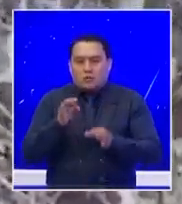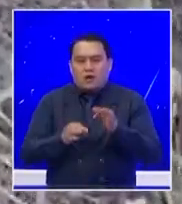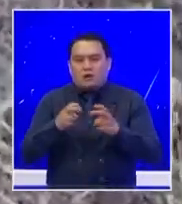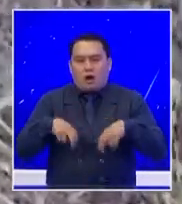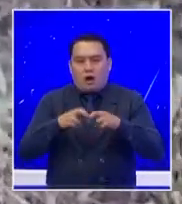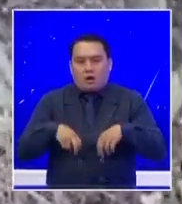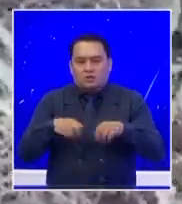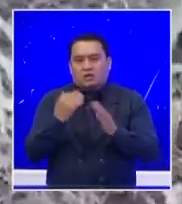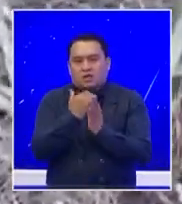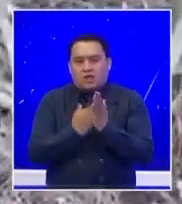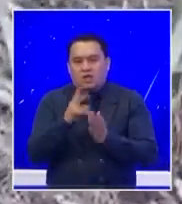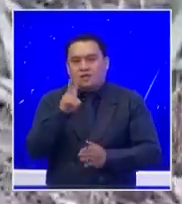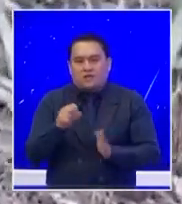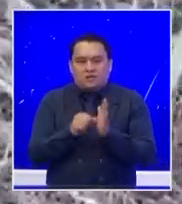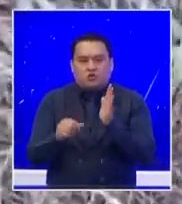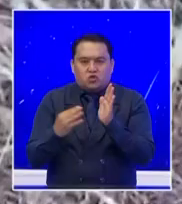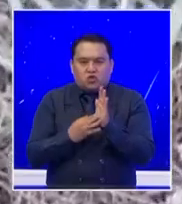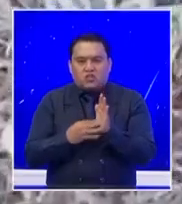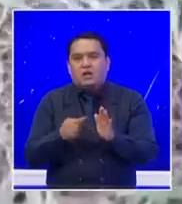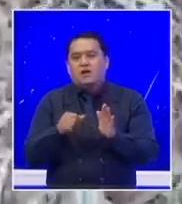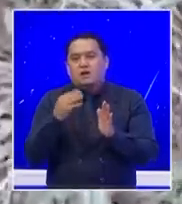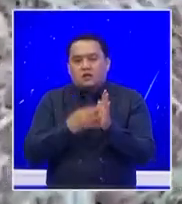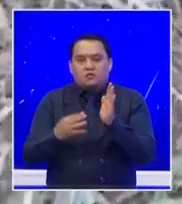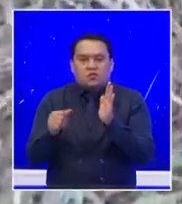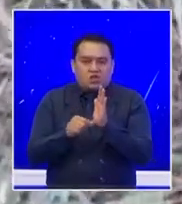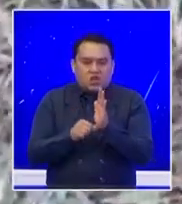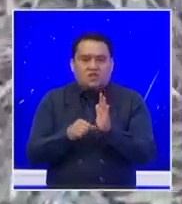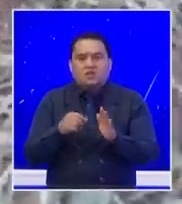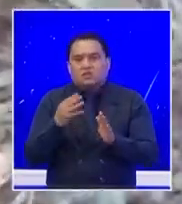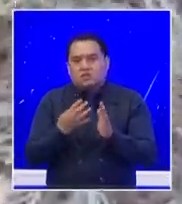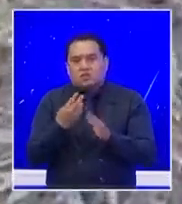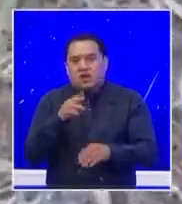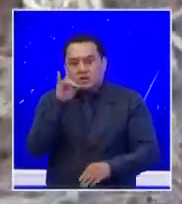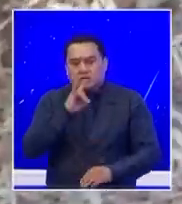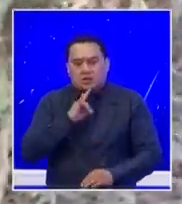статье 296, части 4 Уголовного кодекса Республики Казахстан.